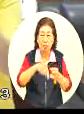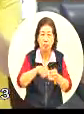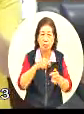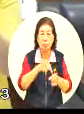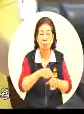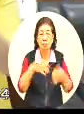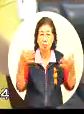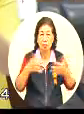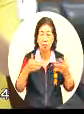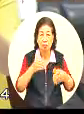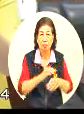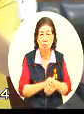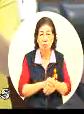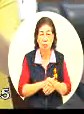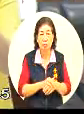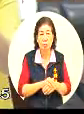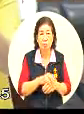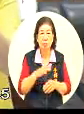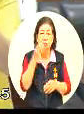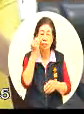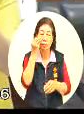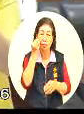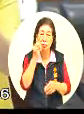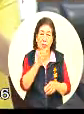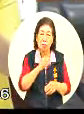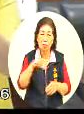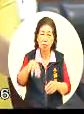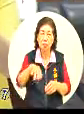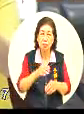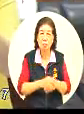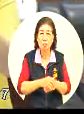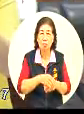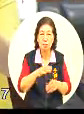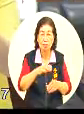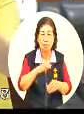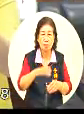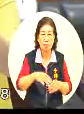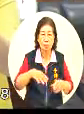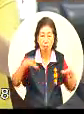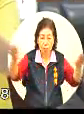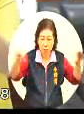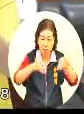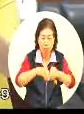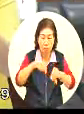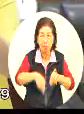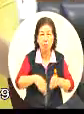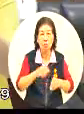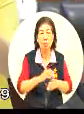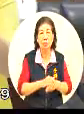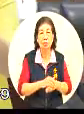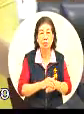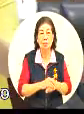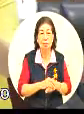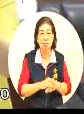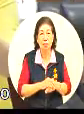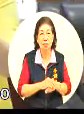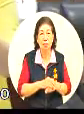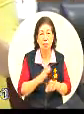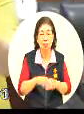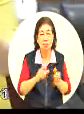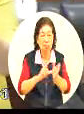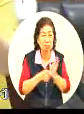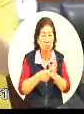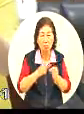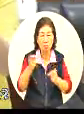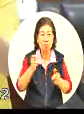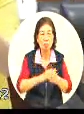因为那的公安局点，他如果场地过度的集中哦，本席觉得这不是长久之计